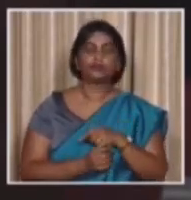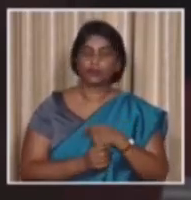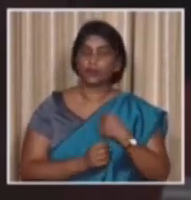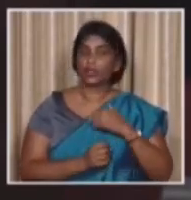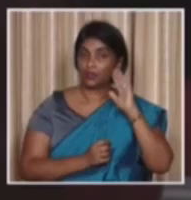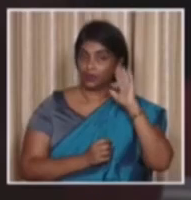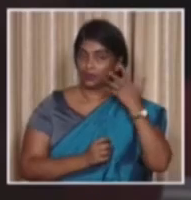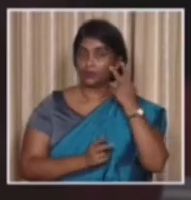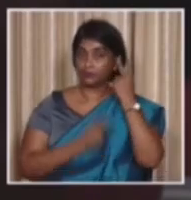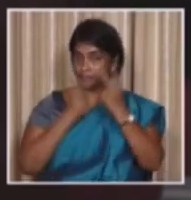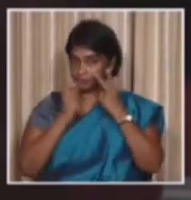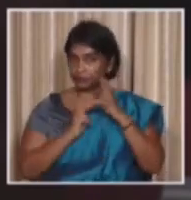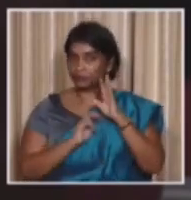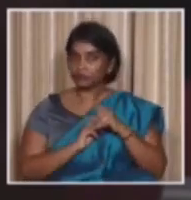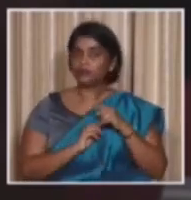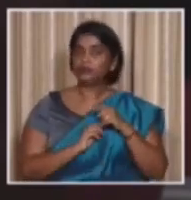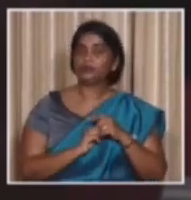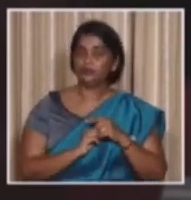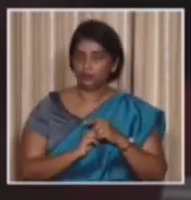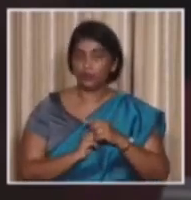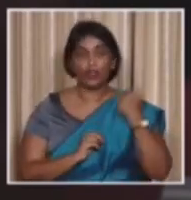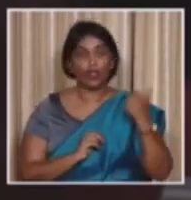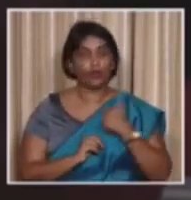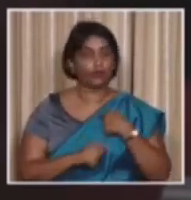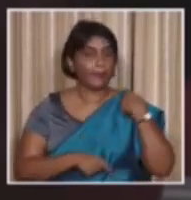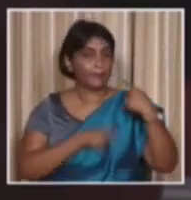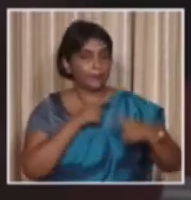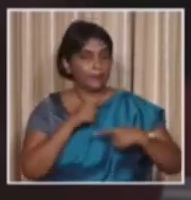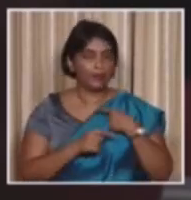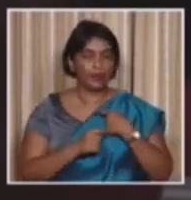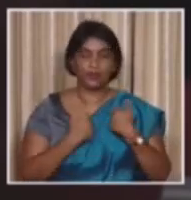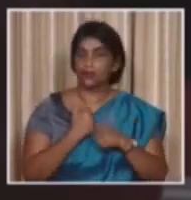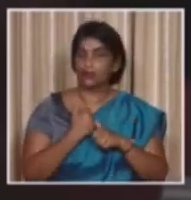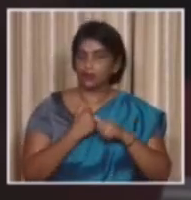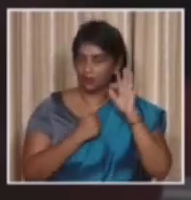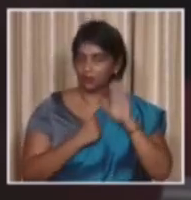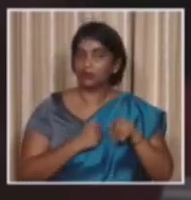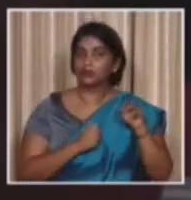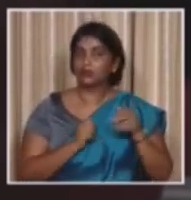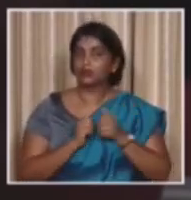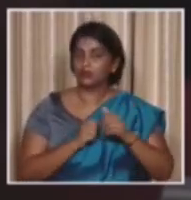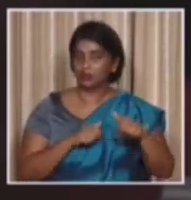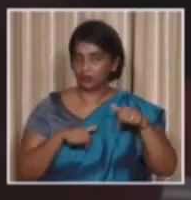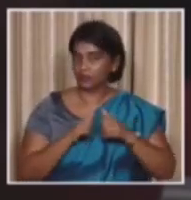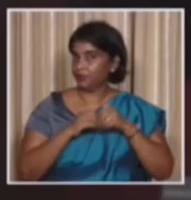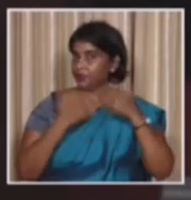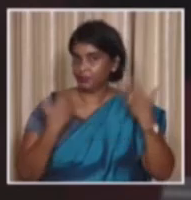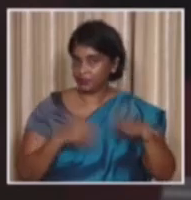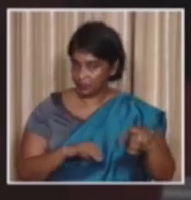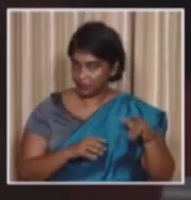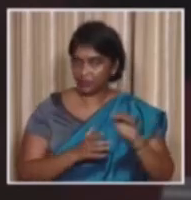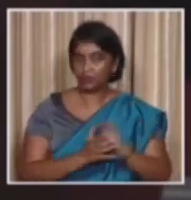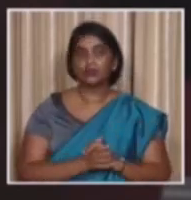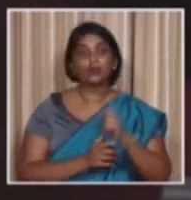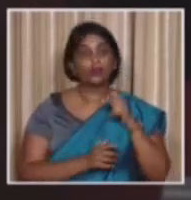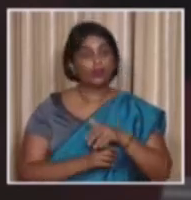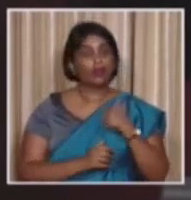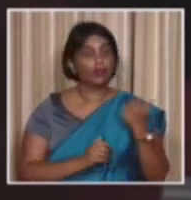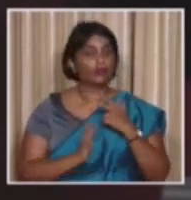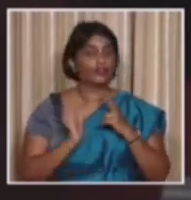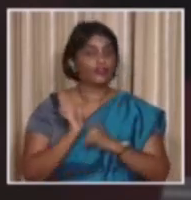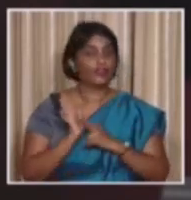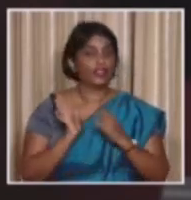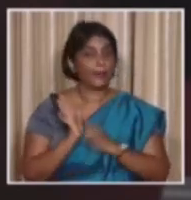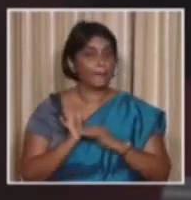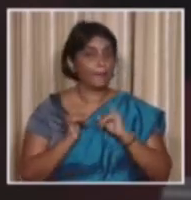ஒன்றை அமைக்கும் பணியும் தற்போது நிறைவடைந்துள்ளது. புதிய VMS தொகுதிக்கு புதிய மென்பொருள்